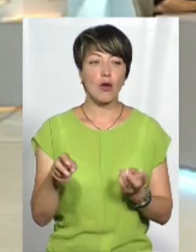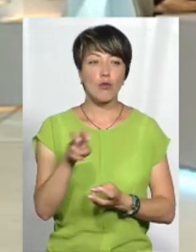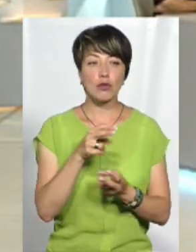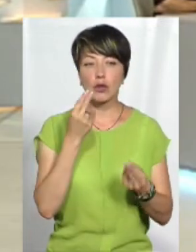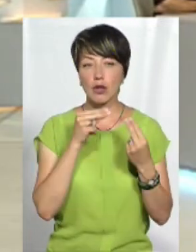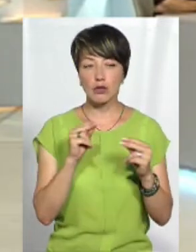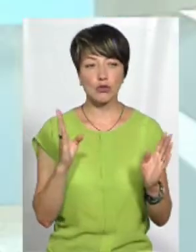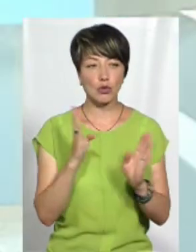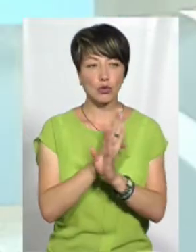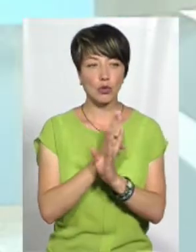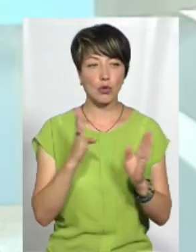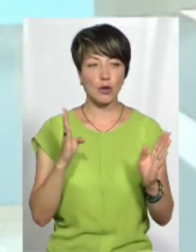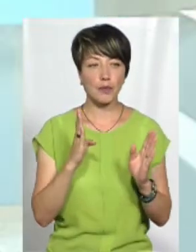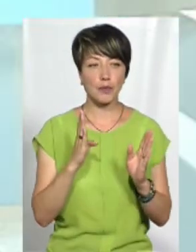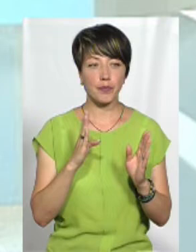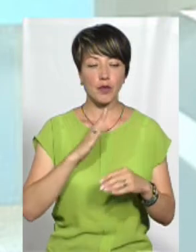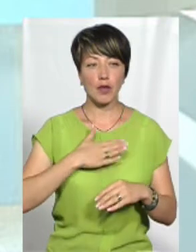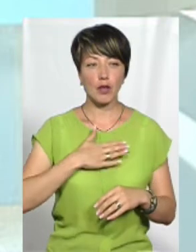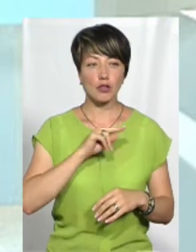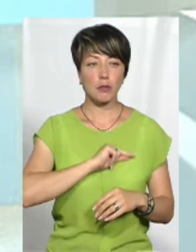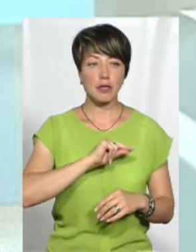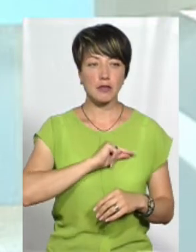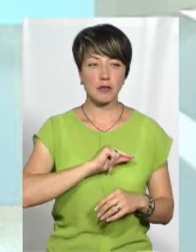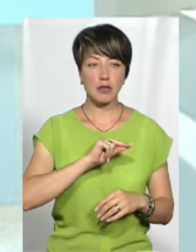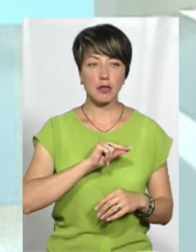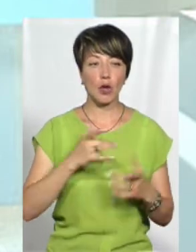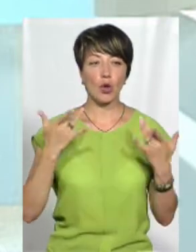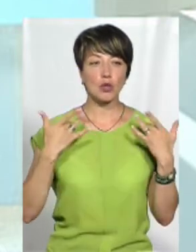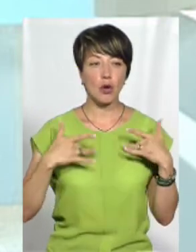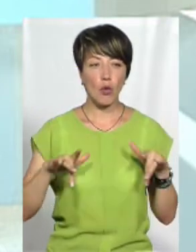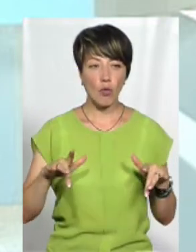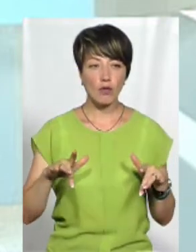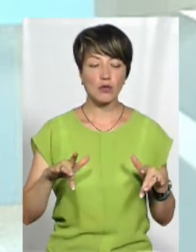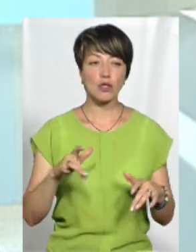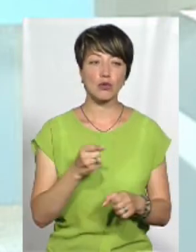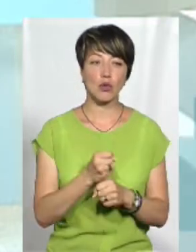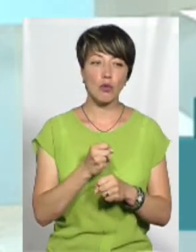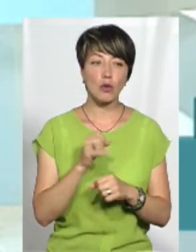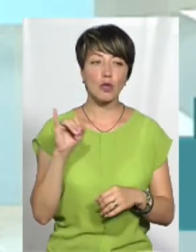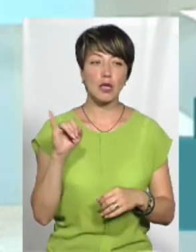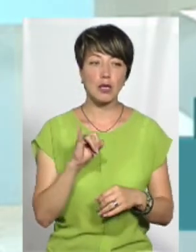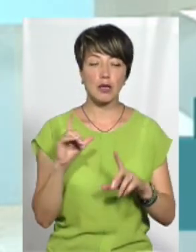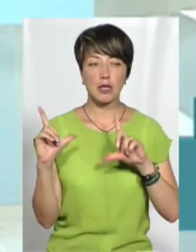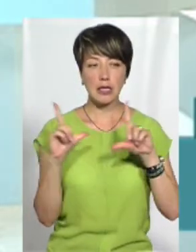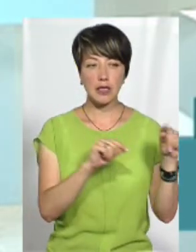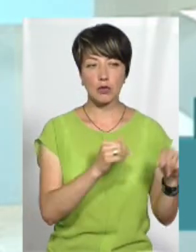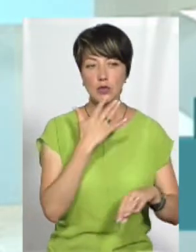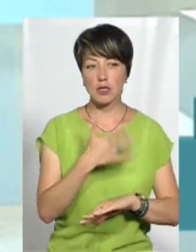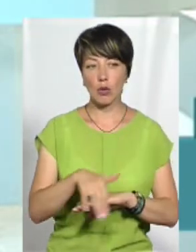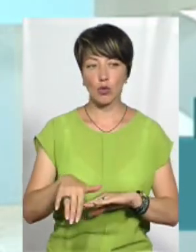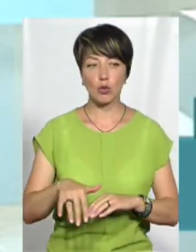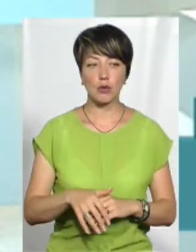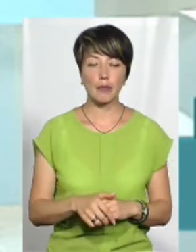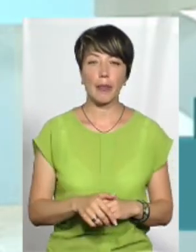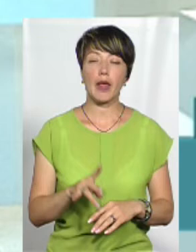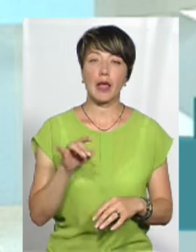пошуках кращої долі наші працівники розраховуються з роботи і від'їжджають за кордон.